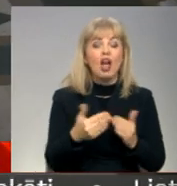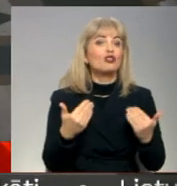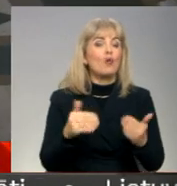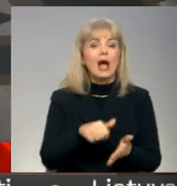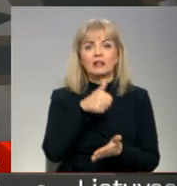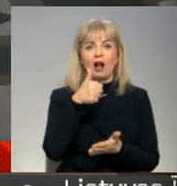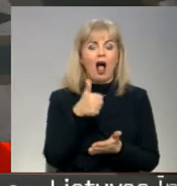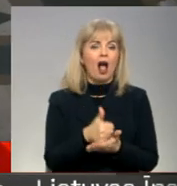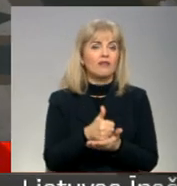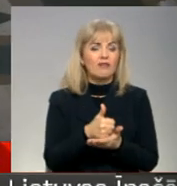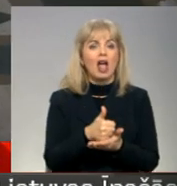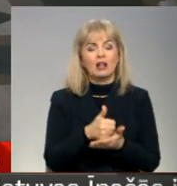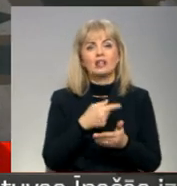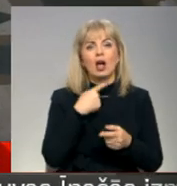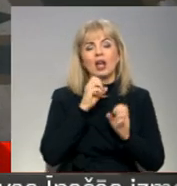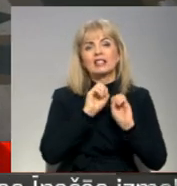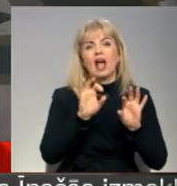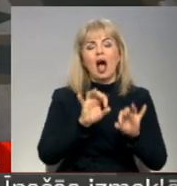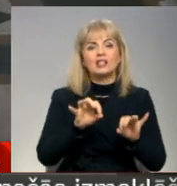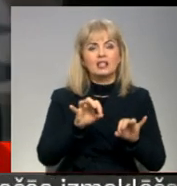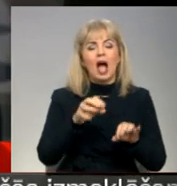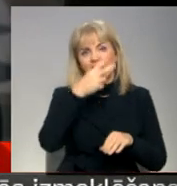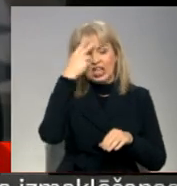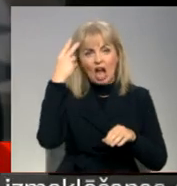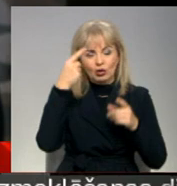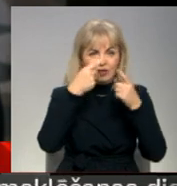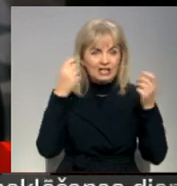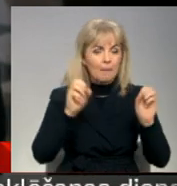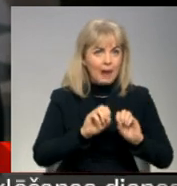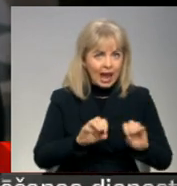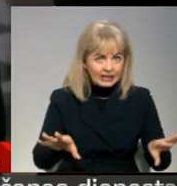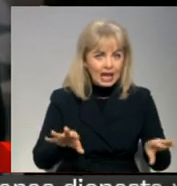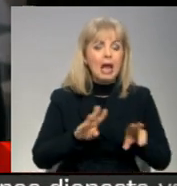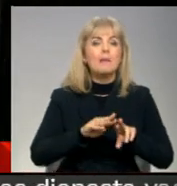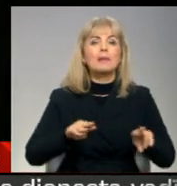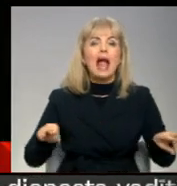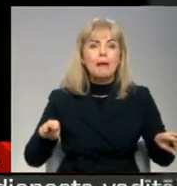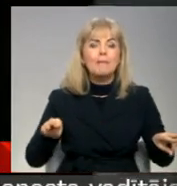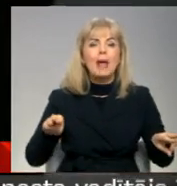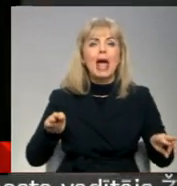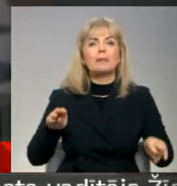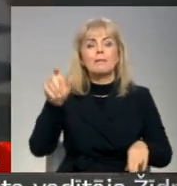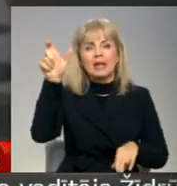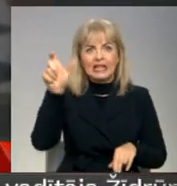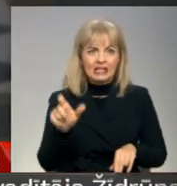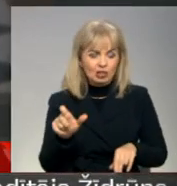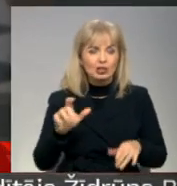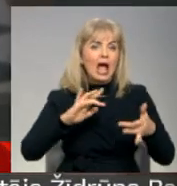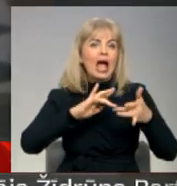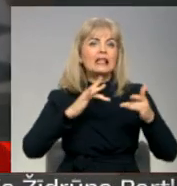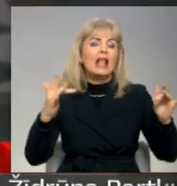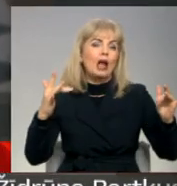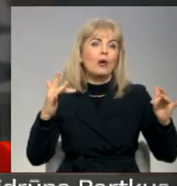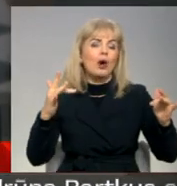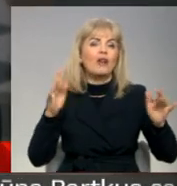šodien vēsta Lietuvas mēdija, un situāciju jau ir komentējis arī premjerministrs Saulius Skvernelis, kurš sociālajā tīklā